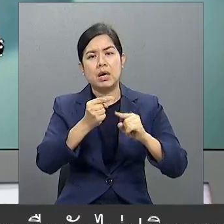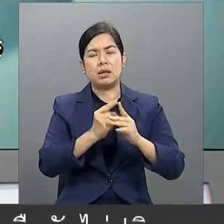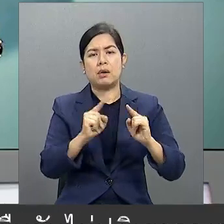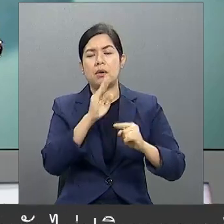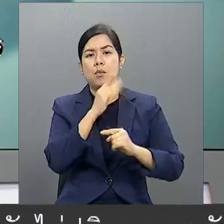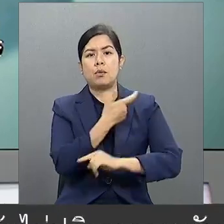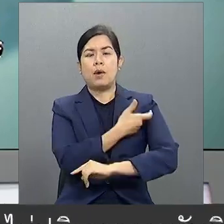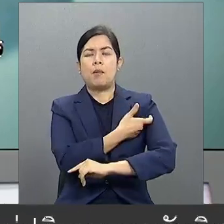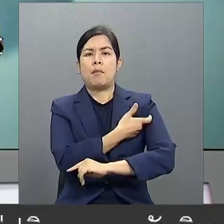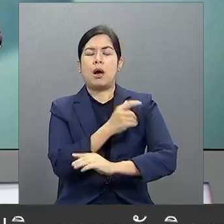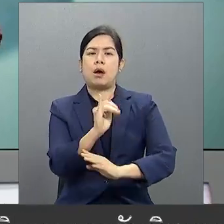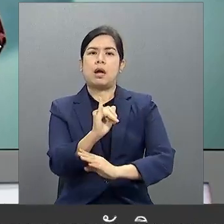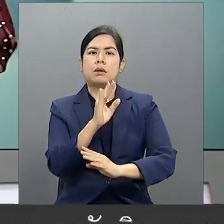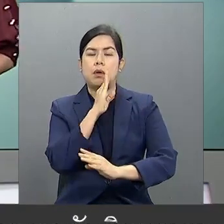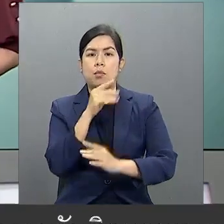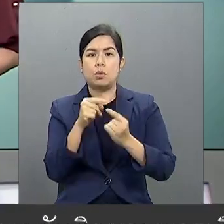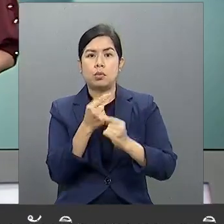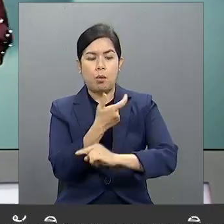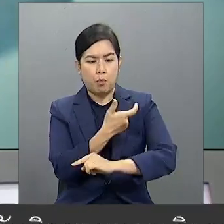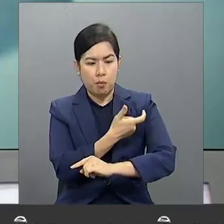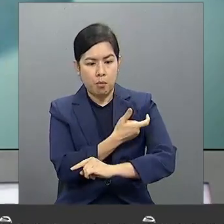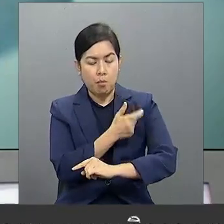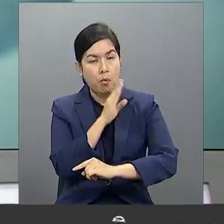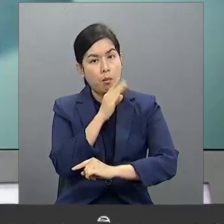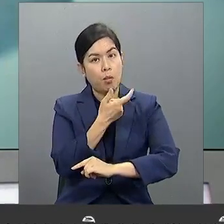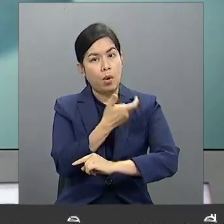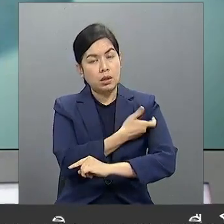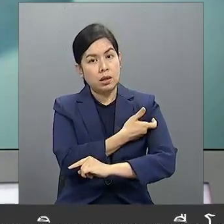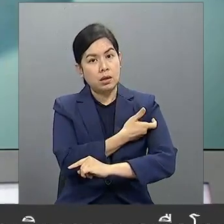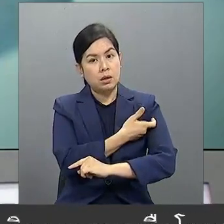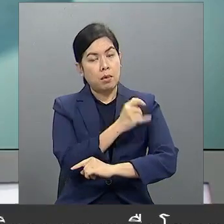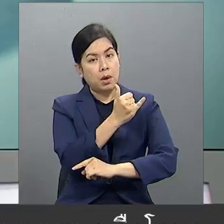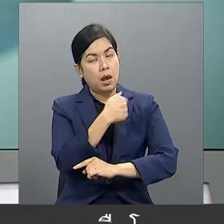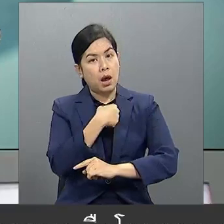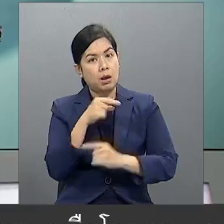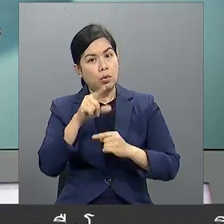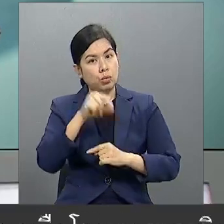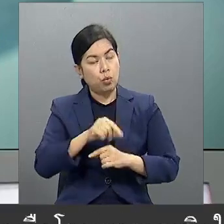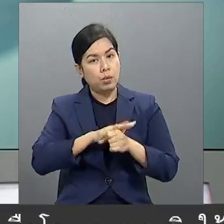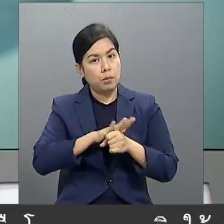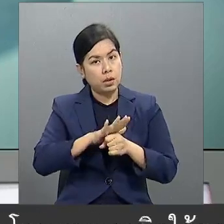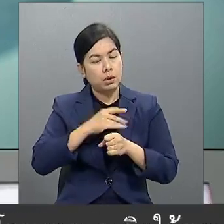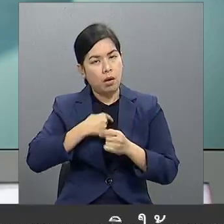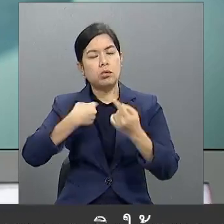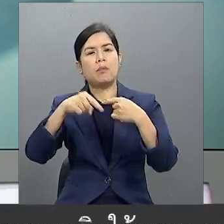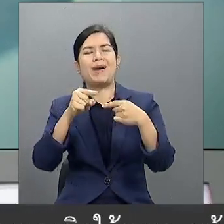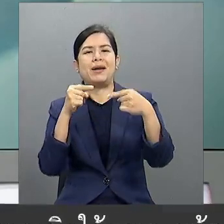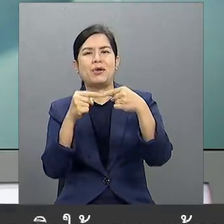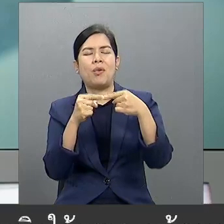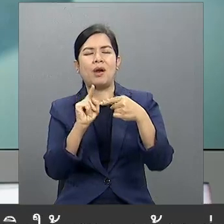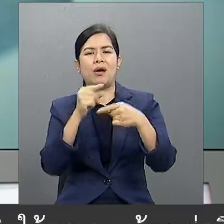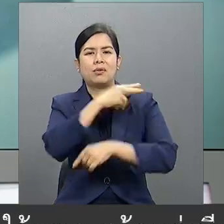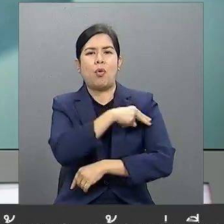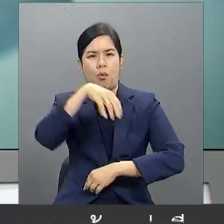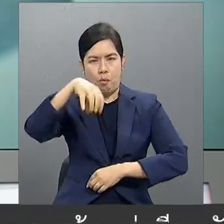แต่พอวัคซีนไม่แพงมากเขาอาจจะกลายเป็นลูกค้ากลุ่มนึงของโรงพยาบาลเอกชนค่ะบริษัทเอกชนรายใหญ่เขามีนโยบ